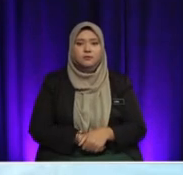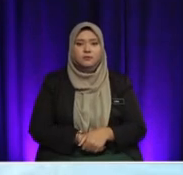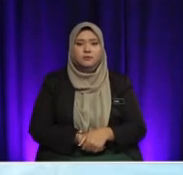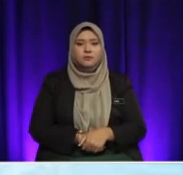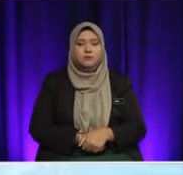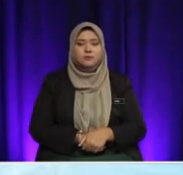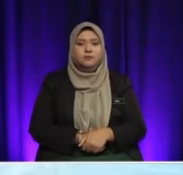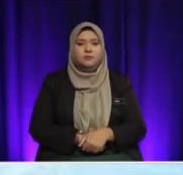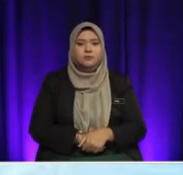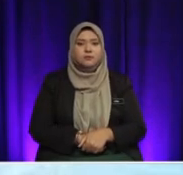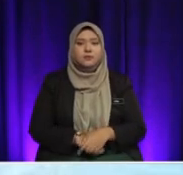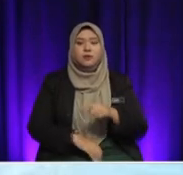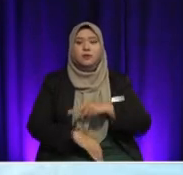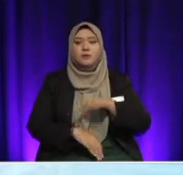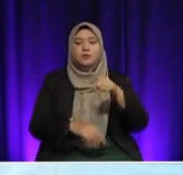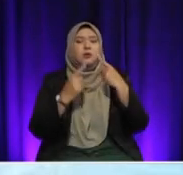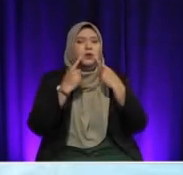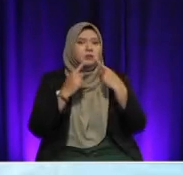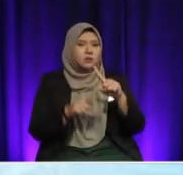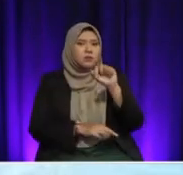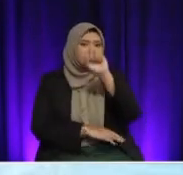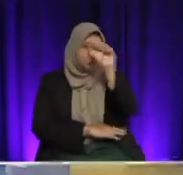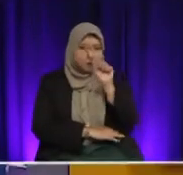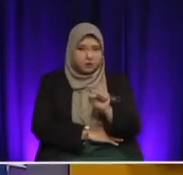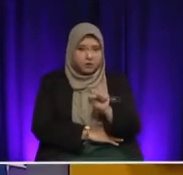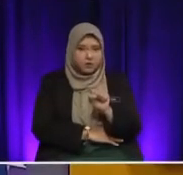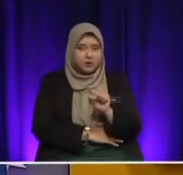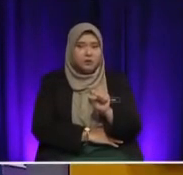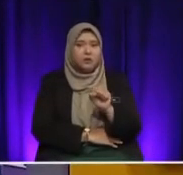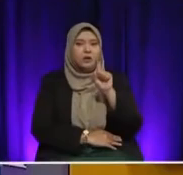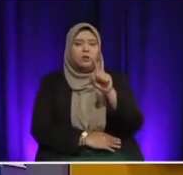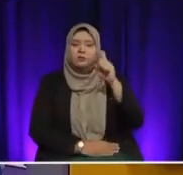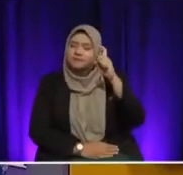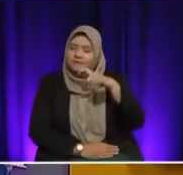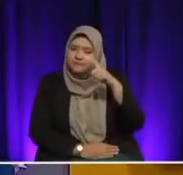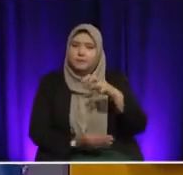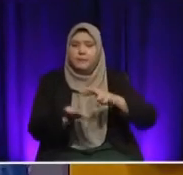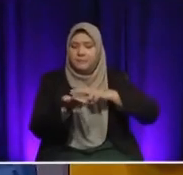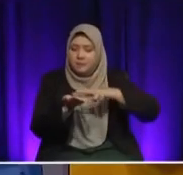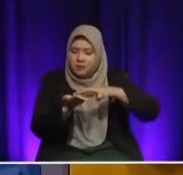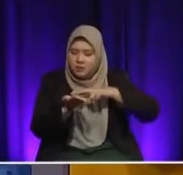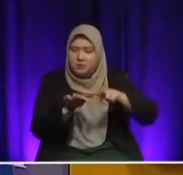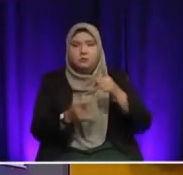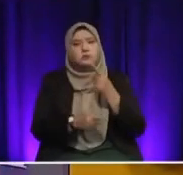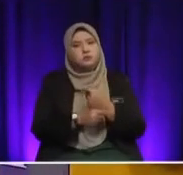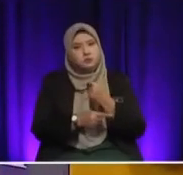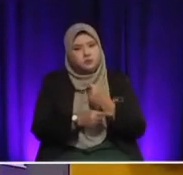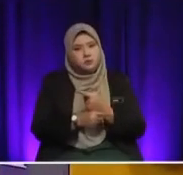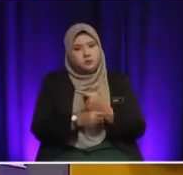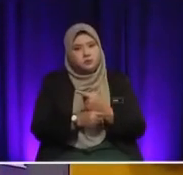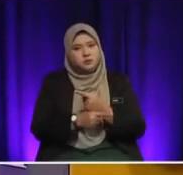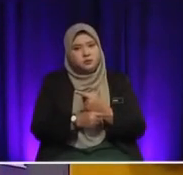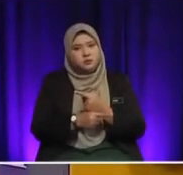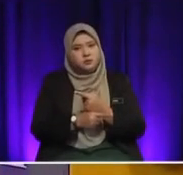masa menjawab soalan, murid kena sepatutnya kena baca soalan betul-betul. Dalam soalan ni kita minta betul